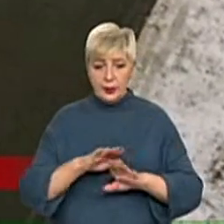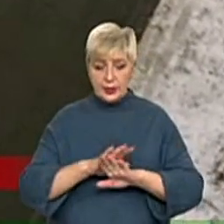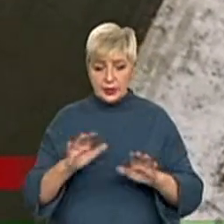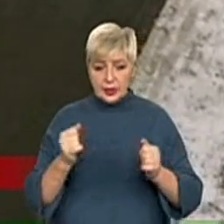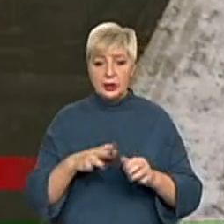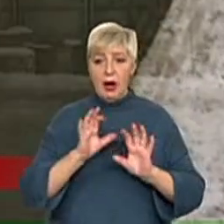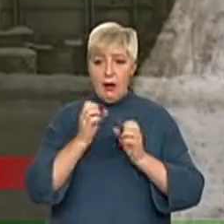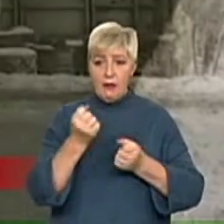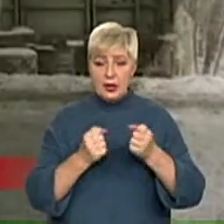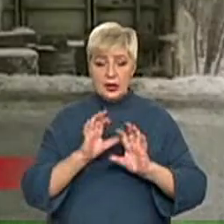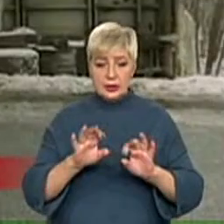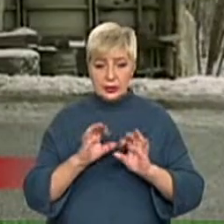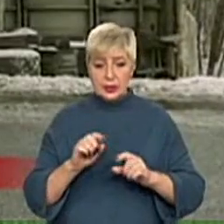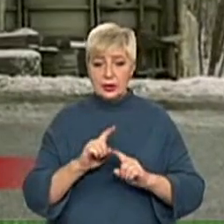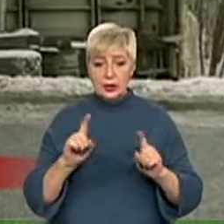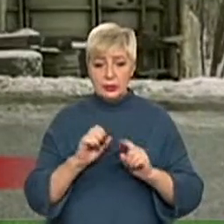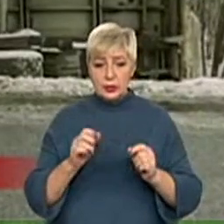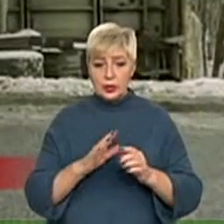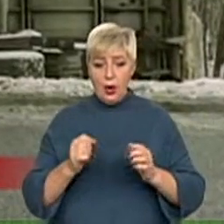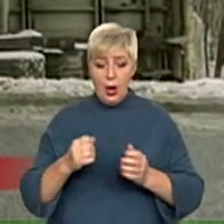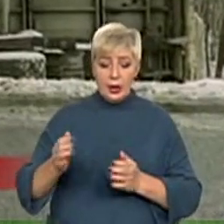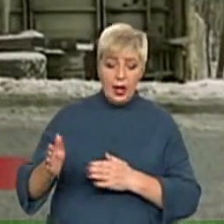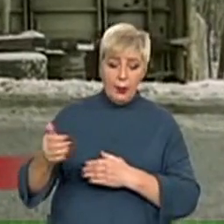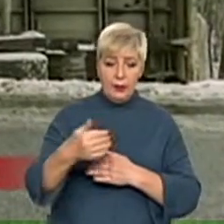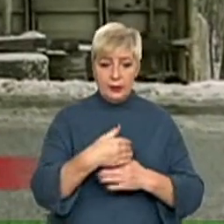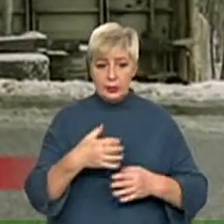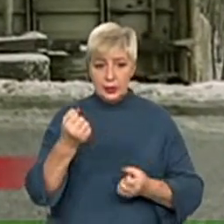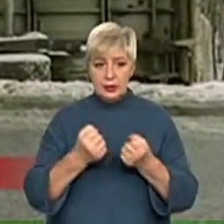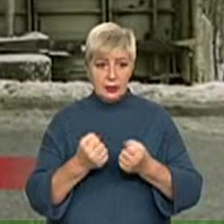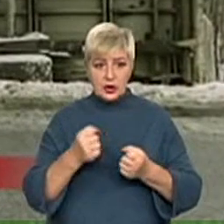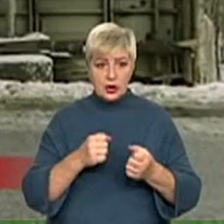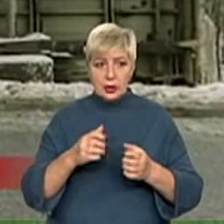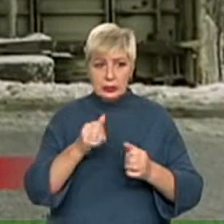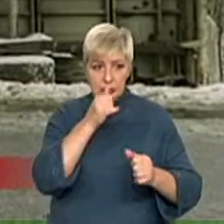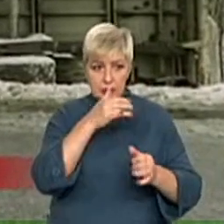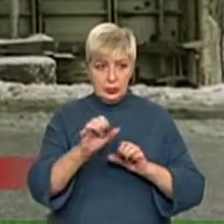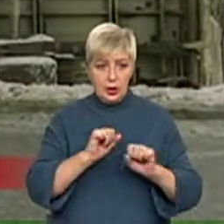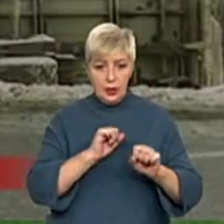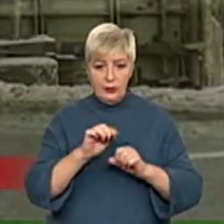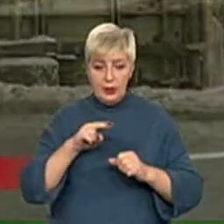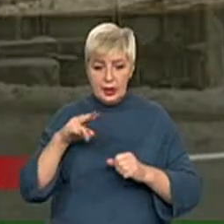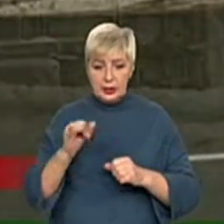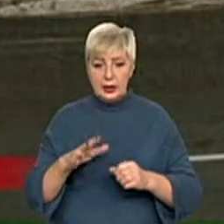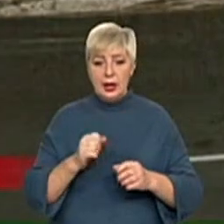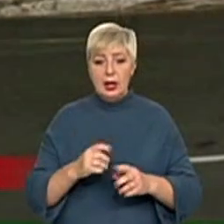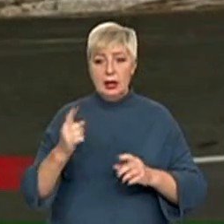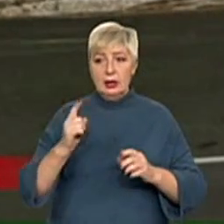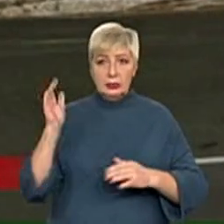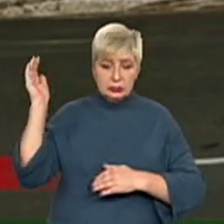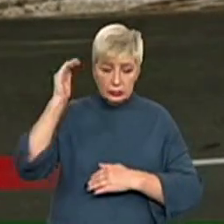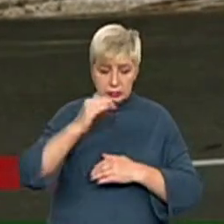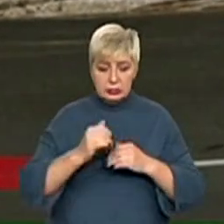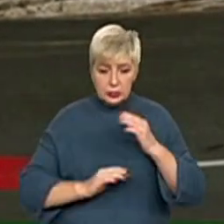стала некерованою і машину занесло на узбіччя. Припускаю, сталося це через технічну несправність. Усю ніч